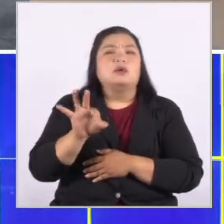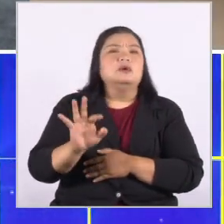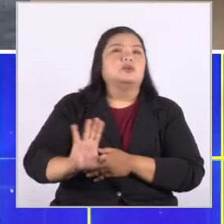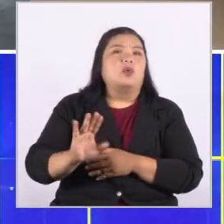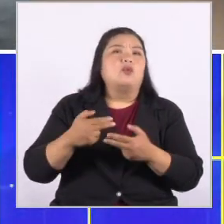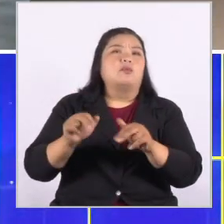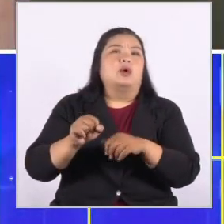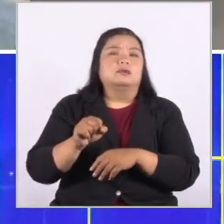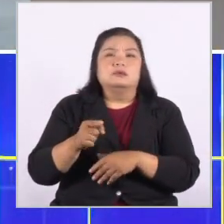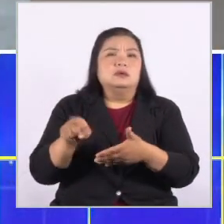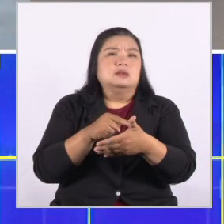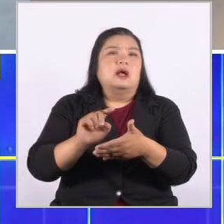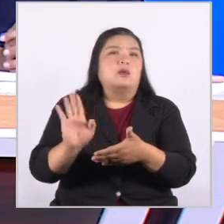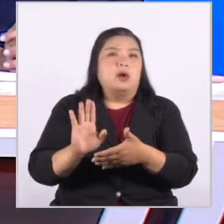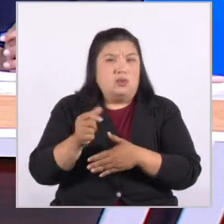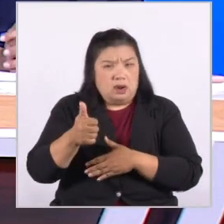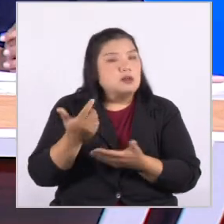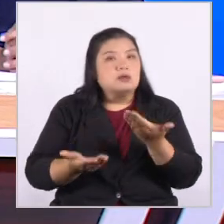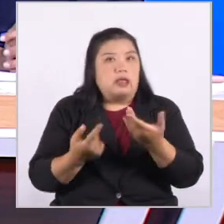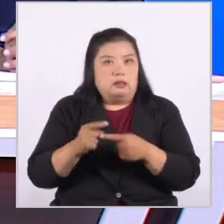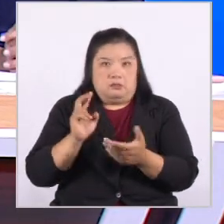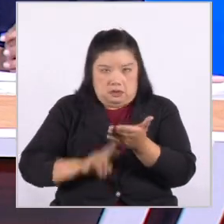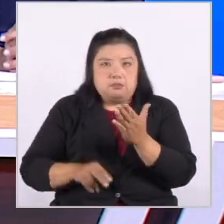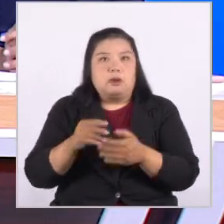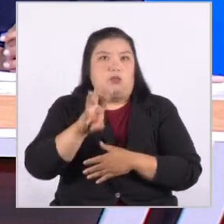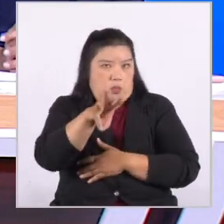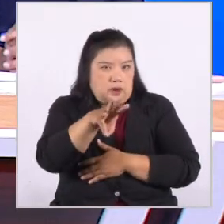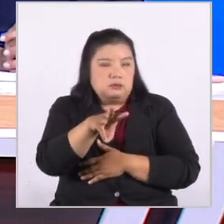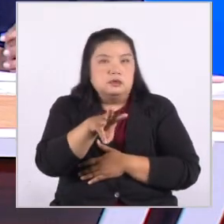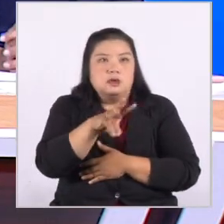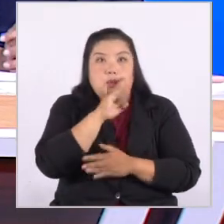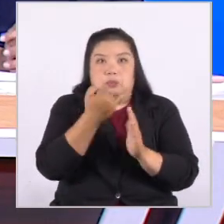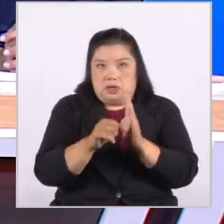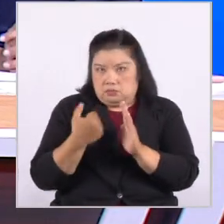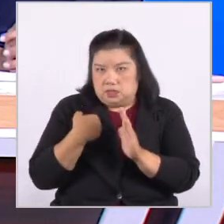นะก็จะปรับไม่เกิน 6,000 บาทถ้าหากว่าผิดจริงทำให้เสียทรัพย์ระวังโทษจ